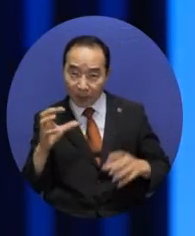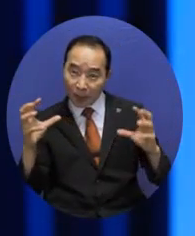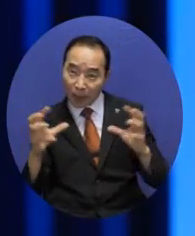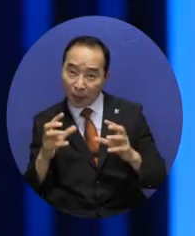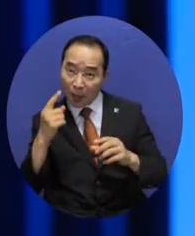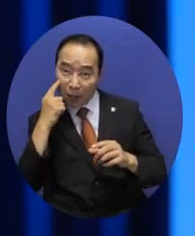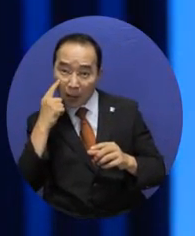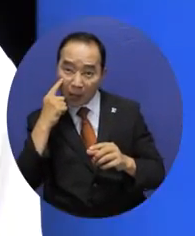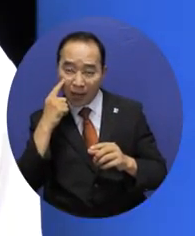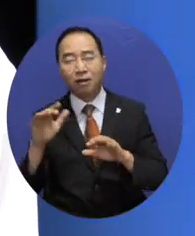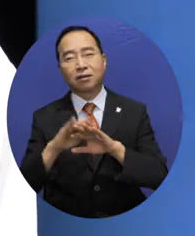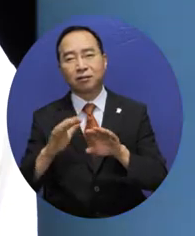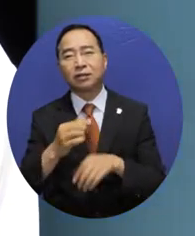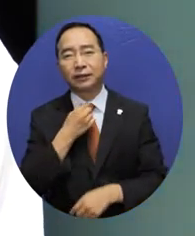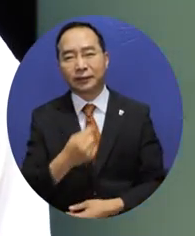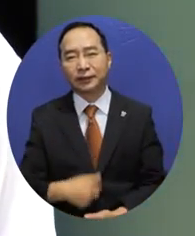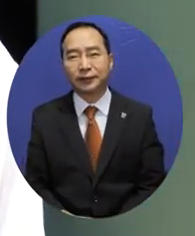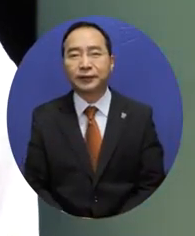동양에서 구하고자 했습니다.